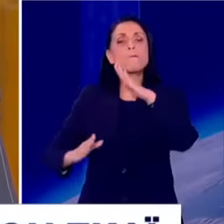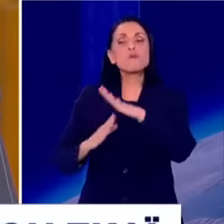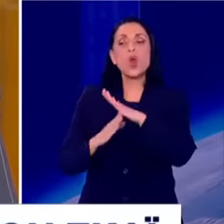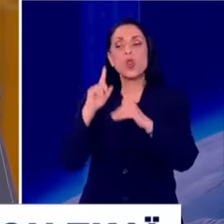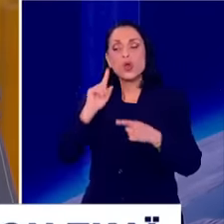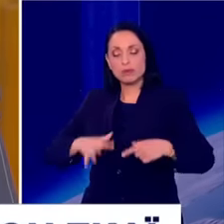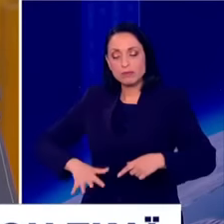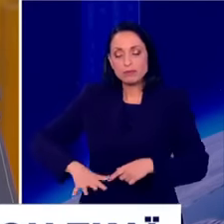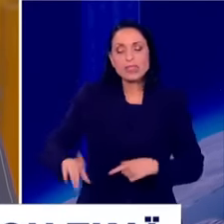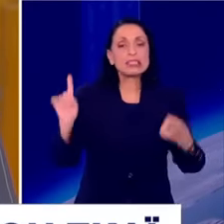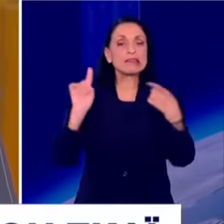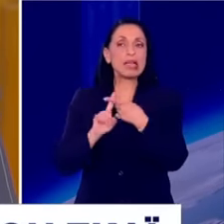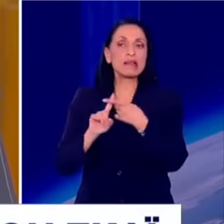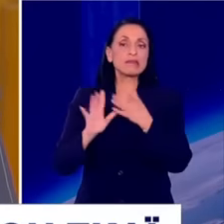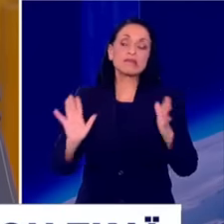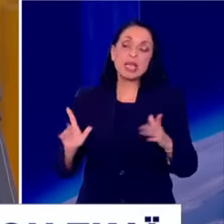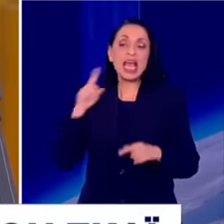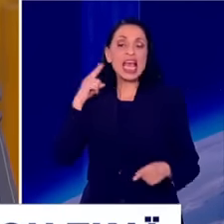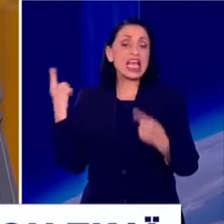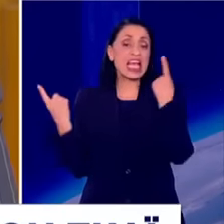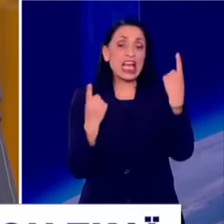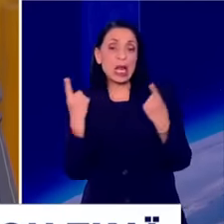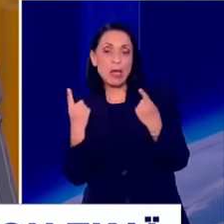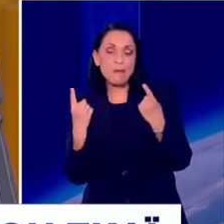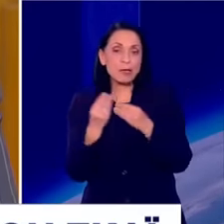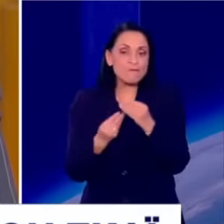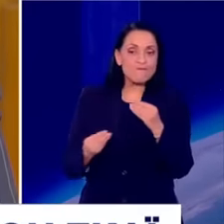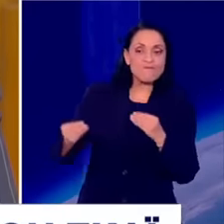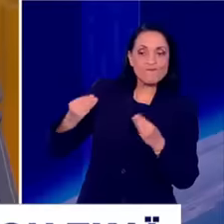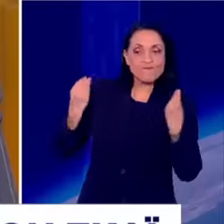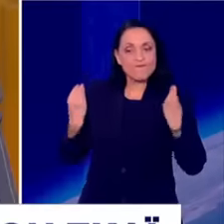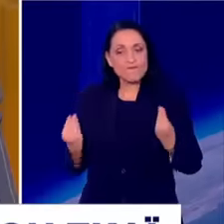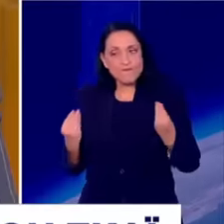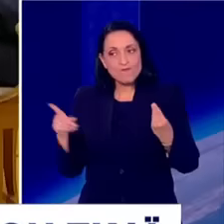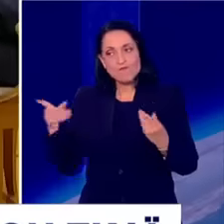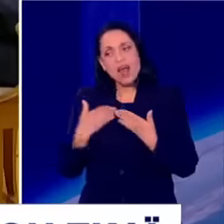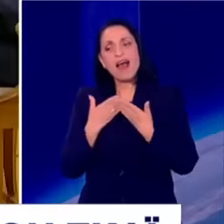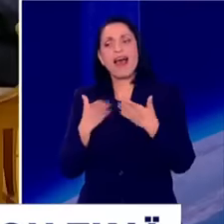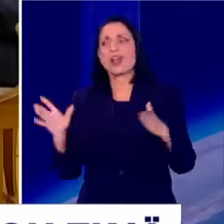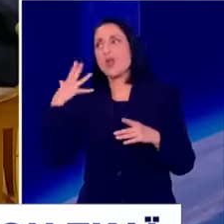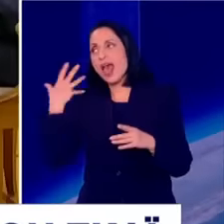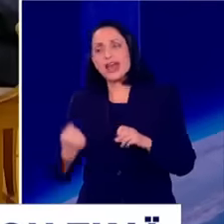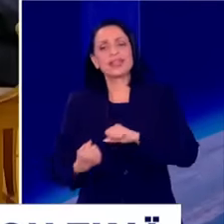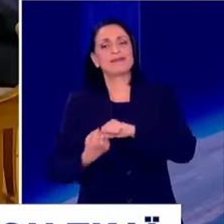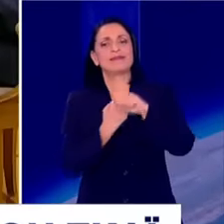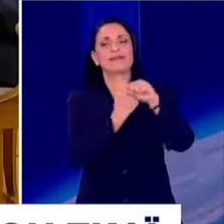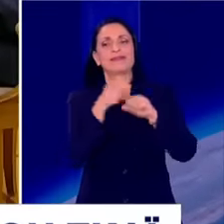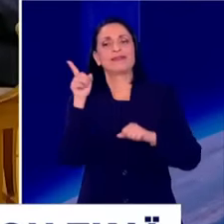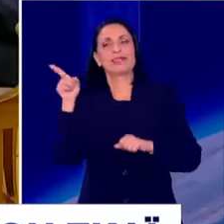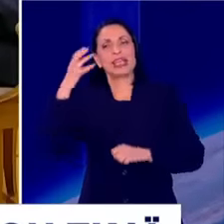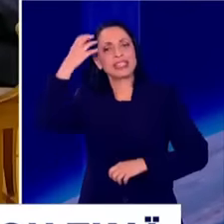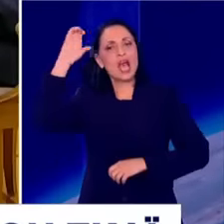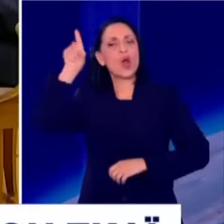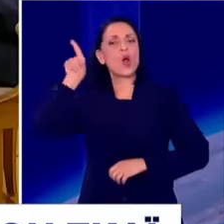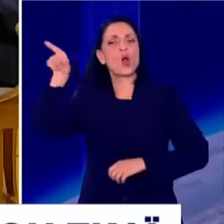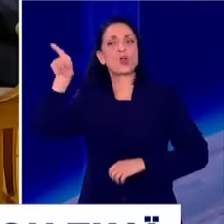πείτε μου αν έχει επιβαρύνει το κλίμα αυτή η ανοιχτή στήριξη που επιδεικνύει ο κύριος Ερντογάν